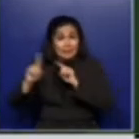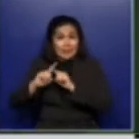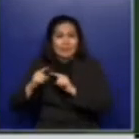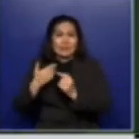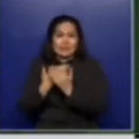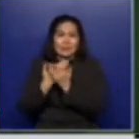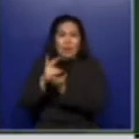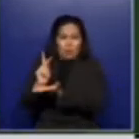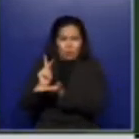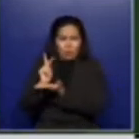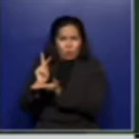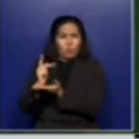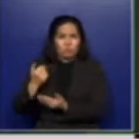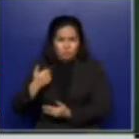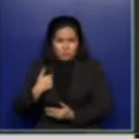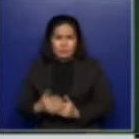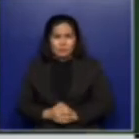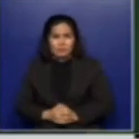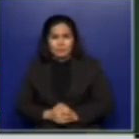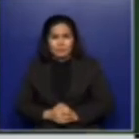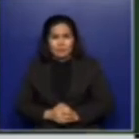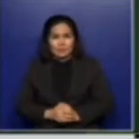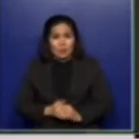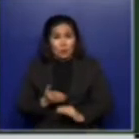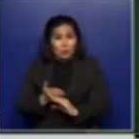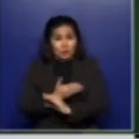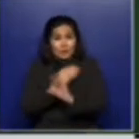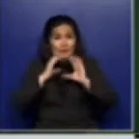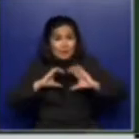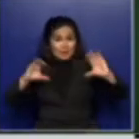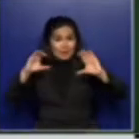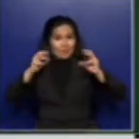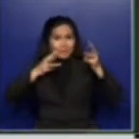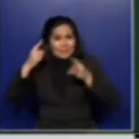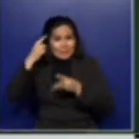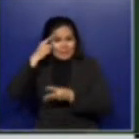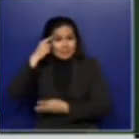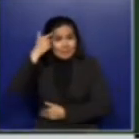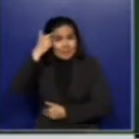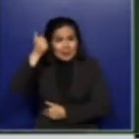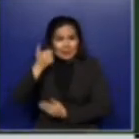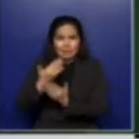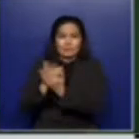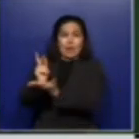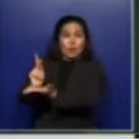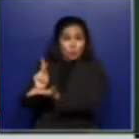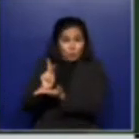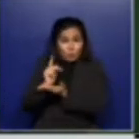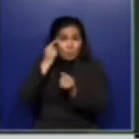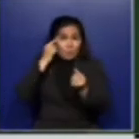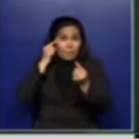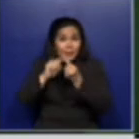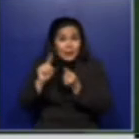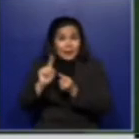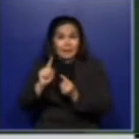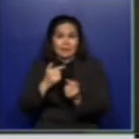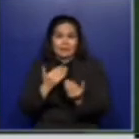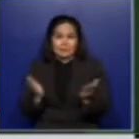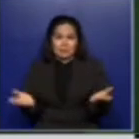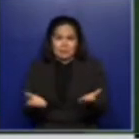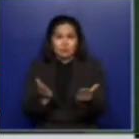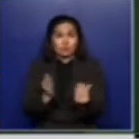ากู้เงินเนี่ยแต่ว่าหลายรัฐบาลที่มีวิสัยทัศน์เขาจะกู้เงินเข้ามาเพื่อใช้ในการกระตุ้นเศรษ